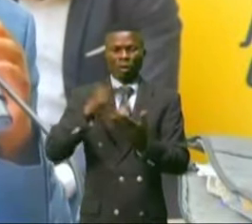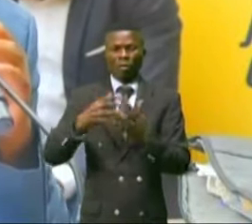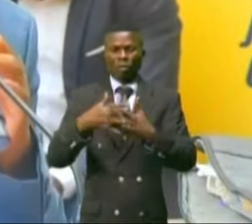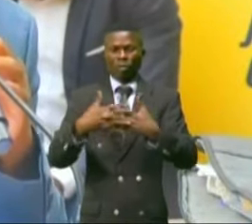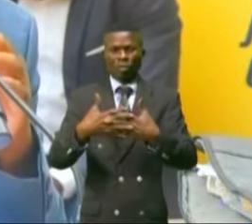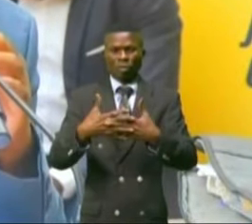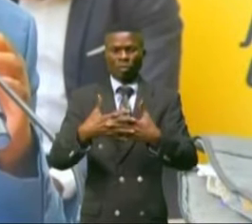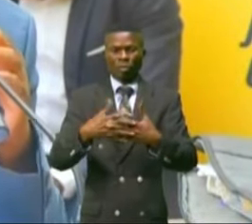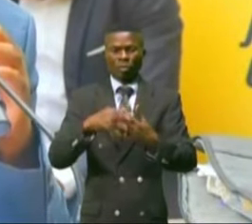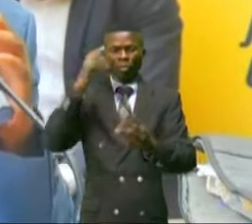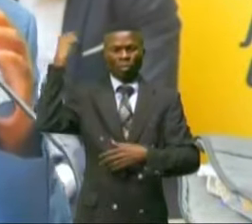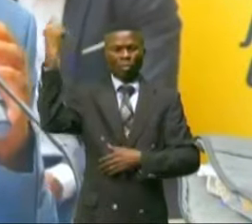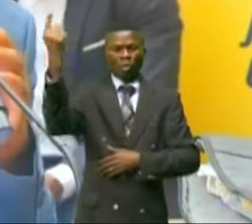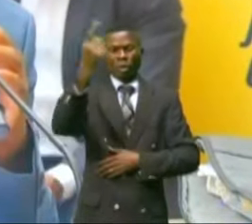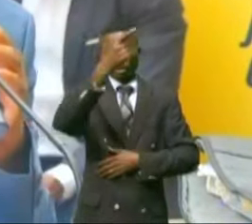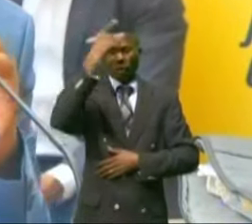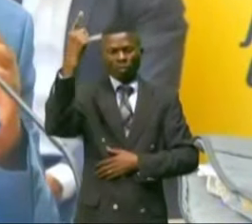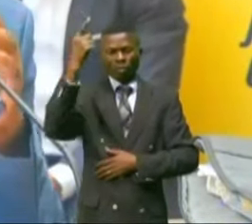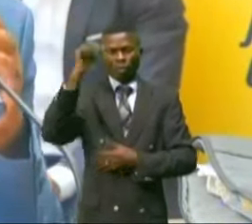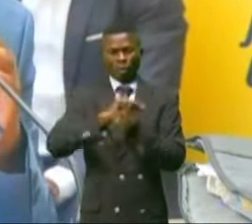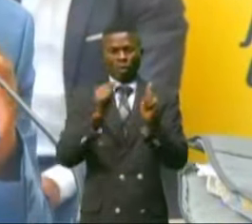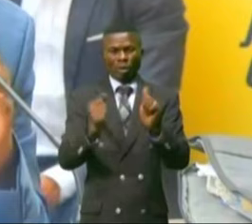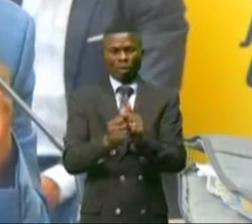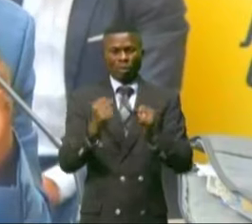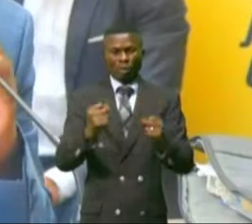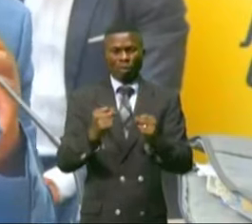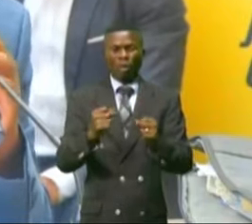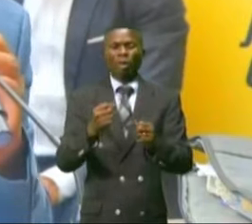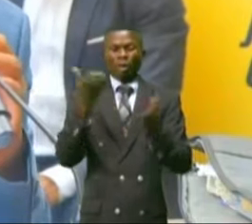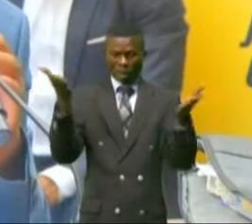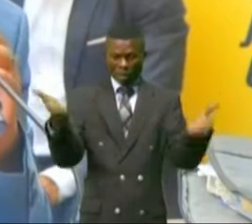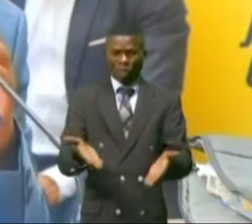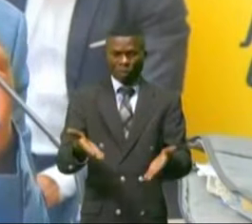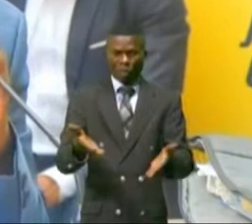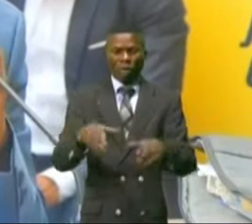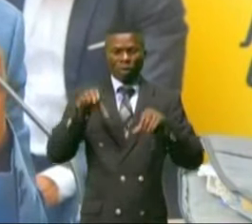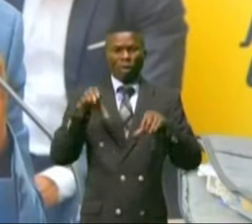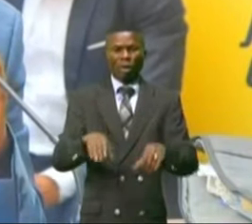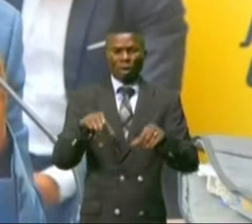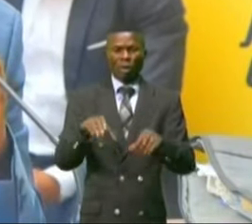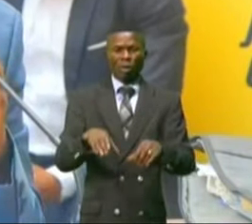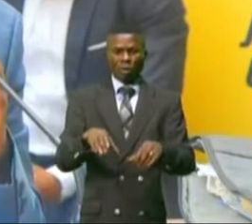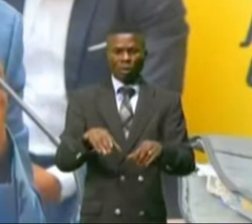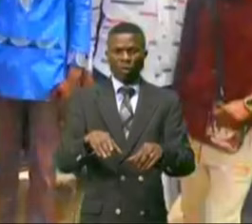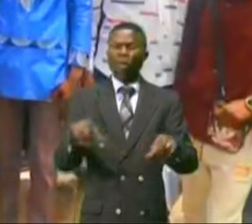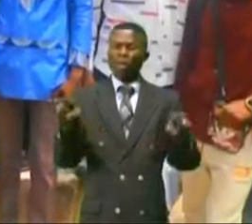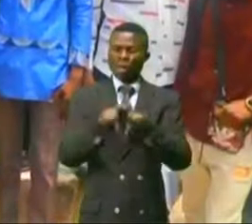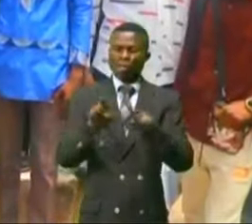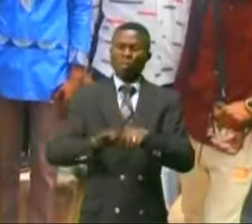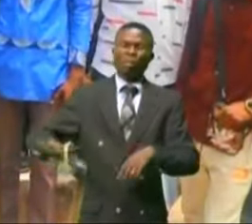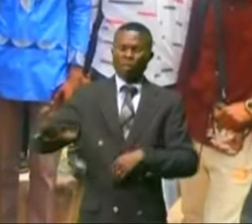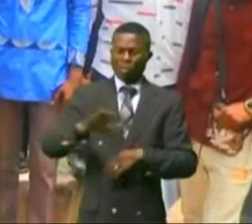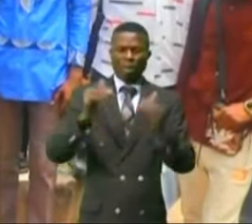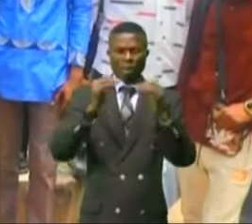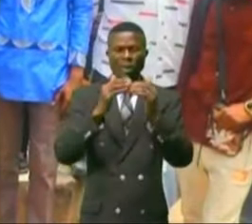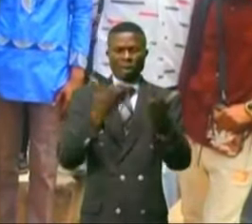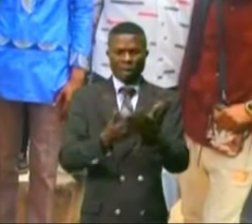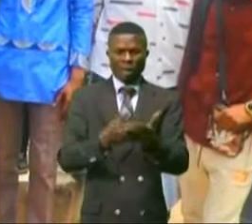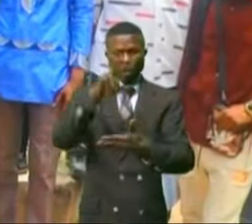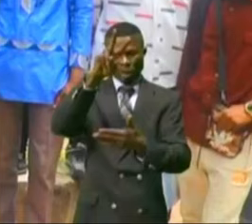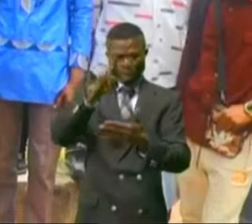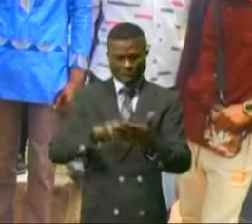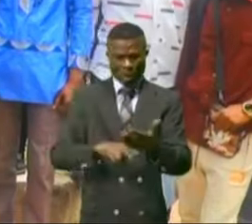coopération internationale en matière de défense existe et le Congo c'est un État comme tous les autres États. Entre relecture